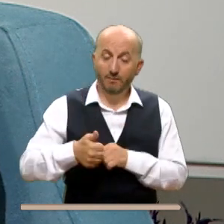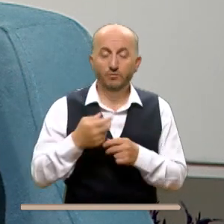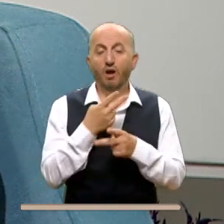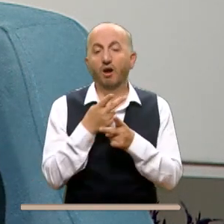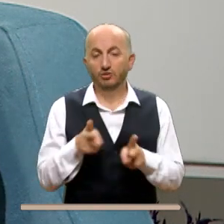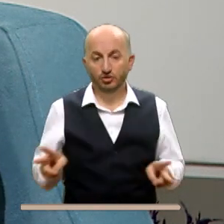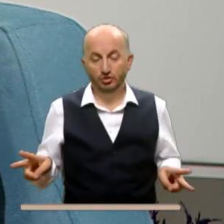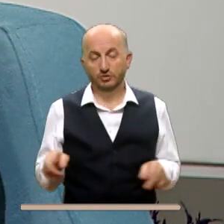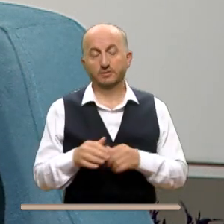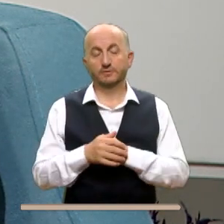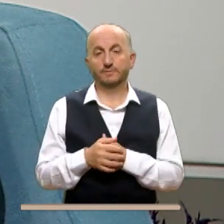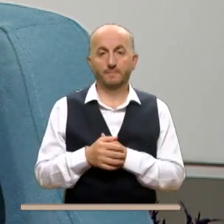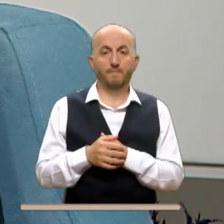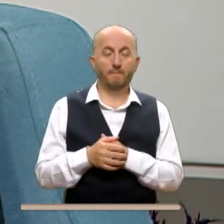Yani